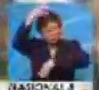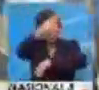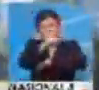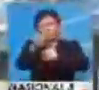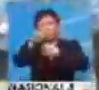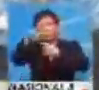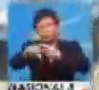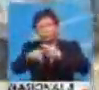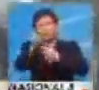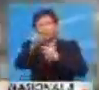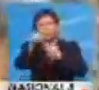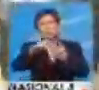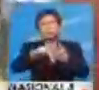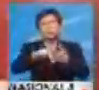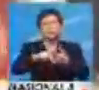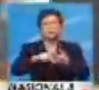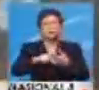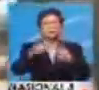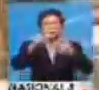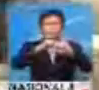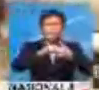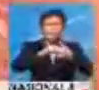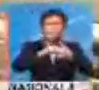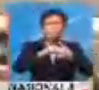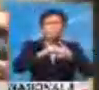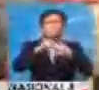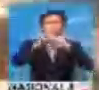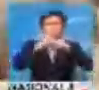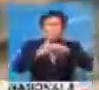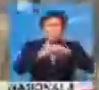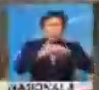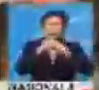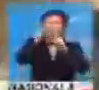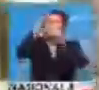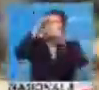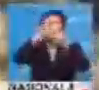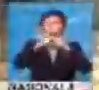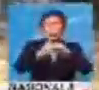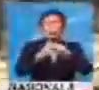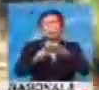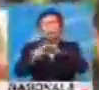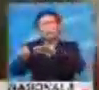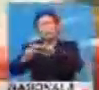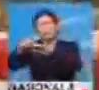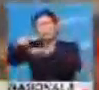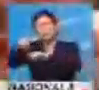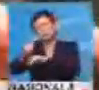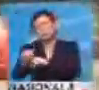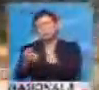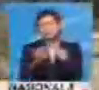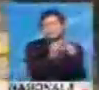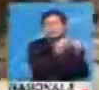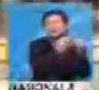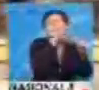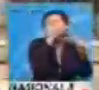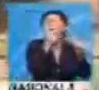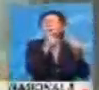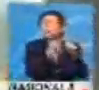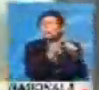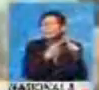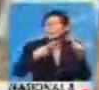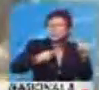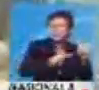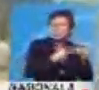wilayah isu yang utama adalah berkaitan dengan pendatang asing yang pertama sekali ialah kita